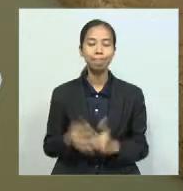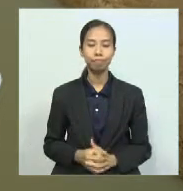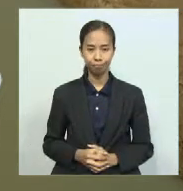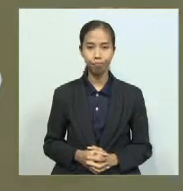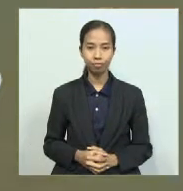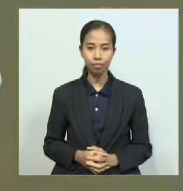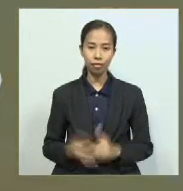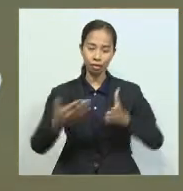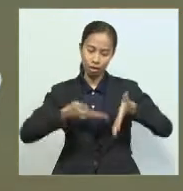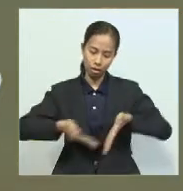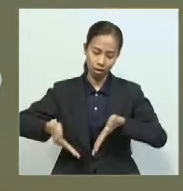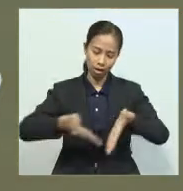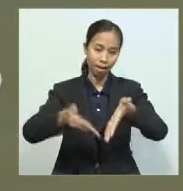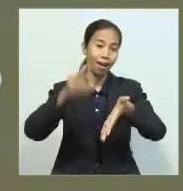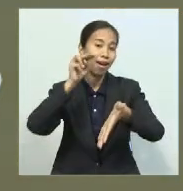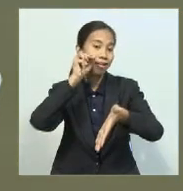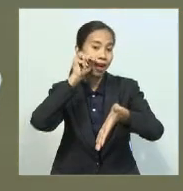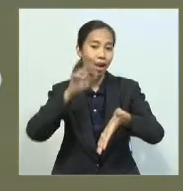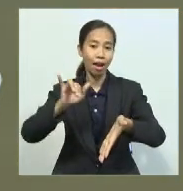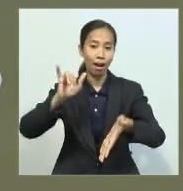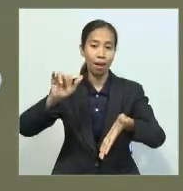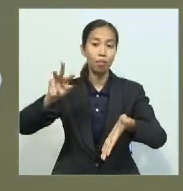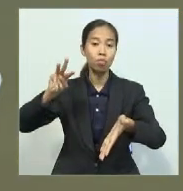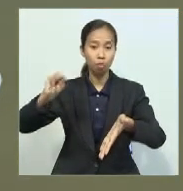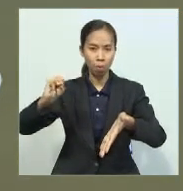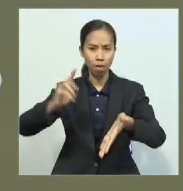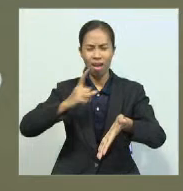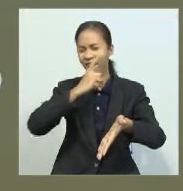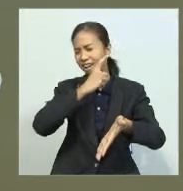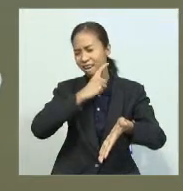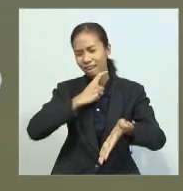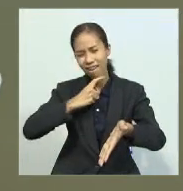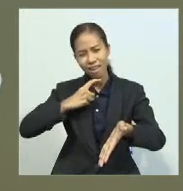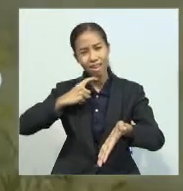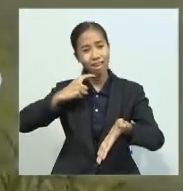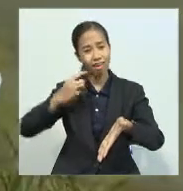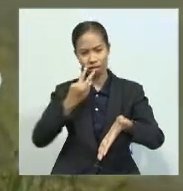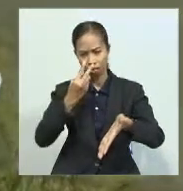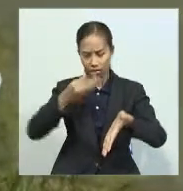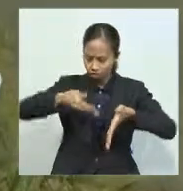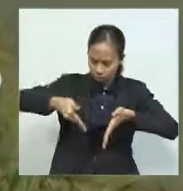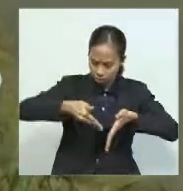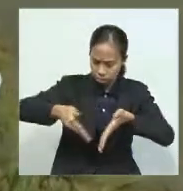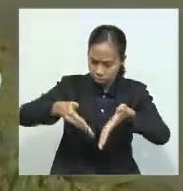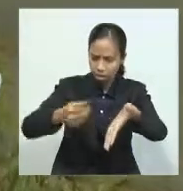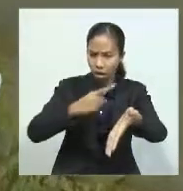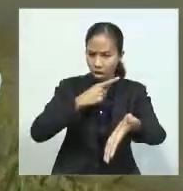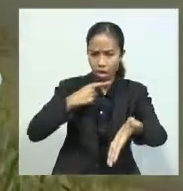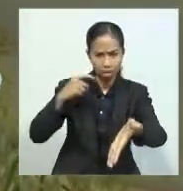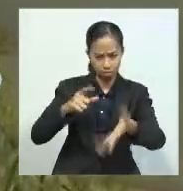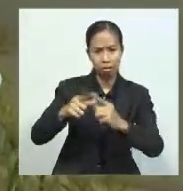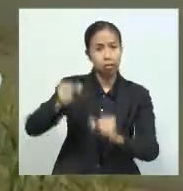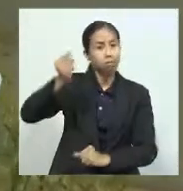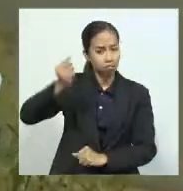ส่วนลำน้ำยมก่อนหน้านี้ที่พบว่าแห้งทั้งเกือบลำน้ำทางผู้อำนวยการโครงการชลประทานบอกว่าเป็นเรื่องจริง